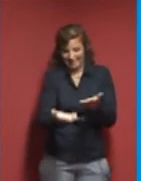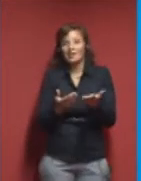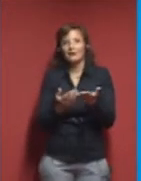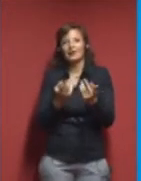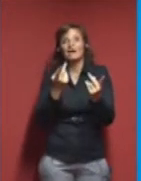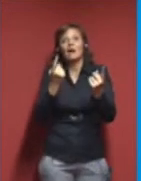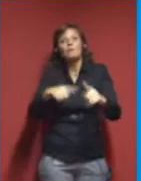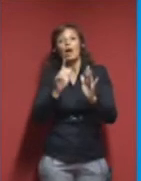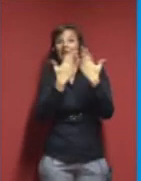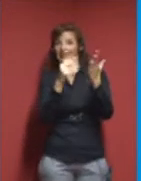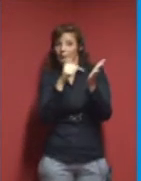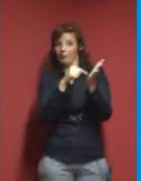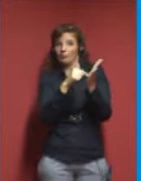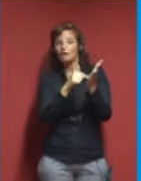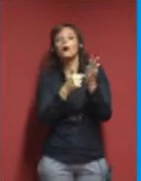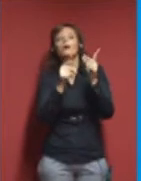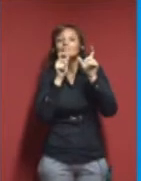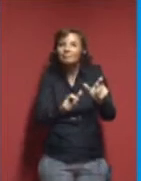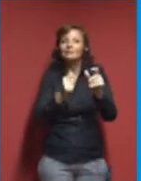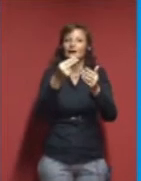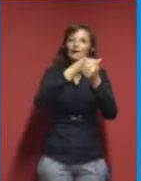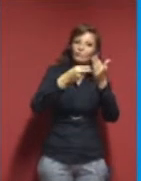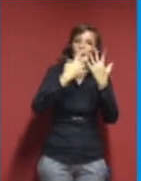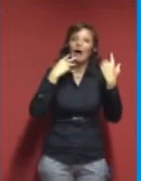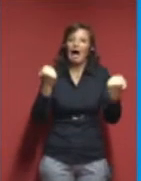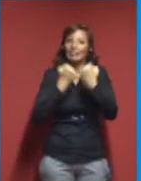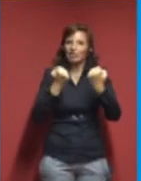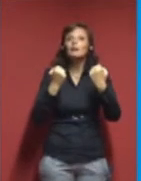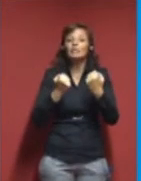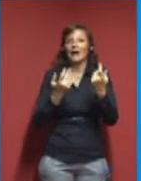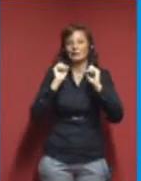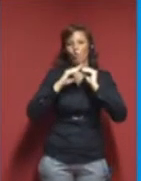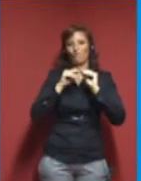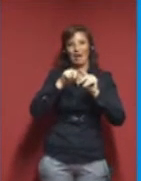È un libro che riguarda tutte le attività e i progetti svolti con Lilypad